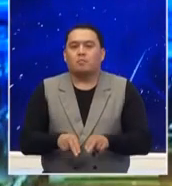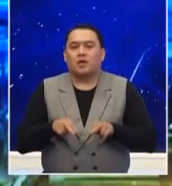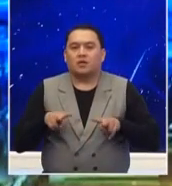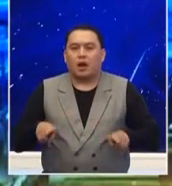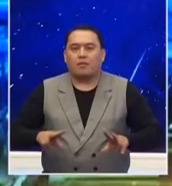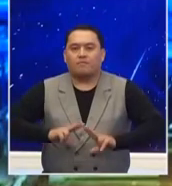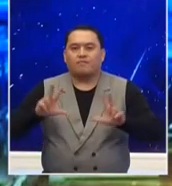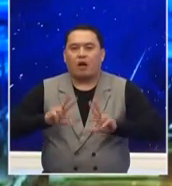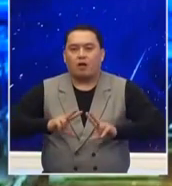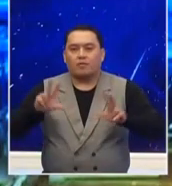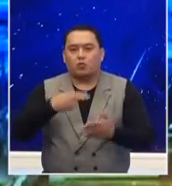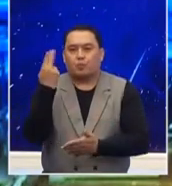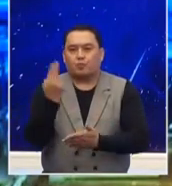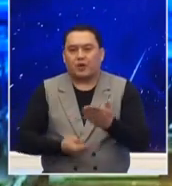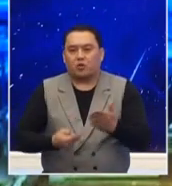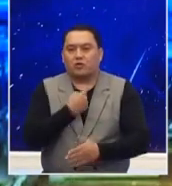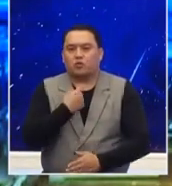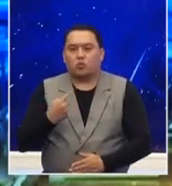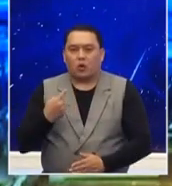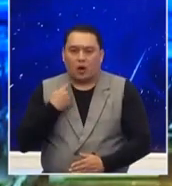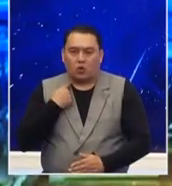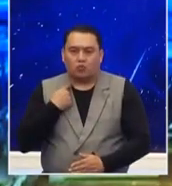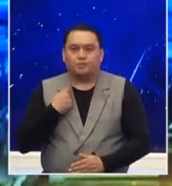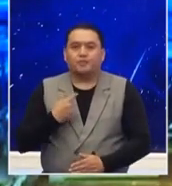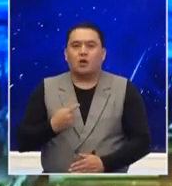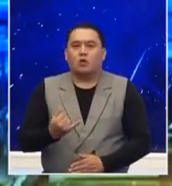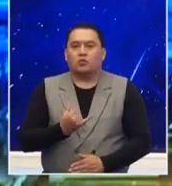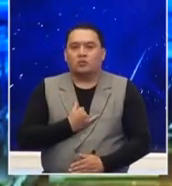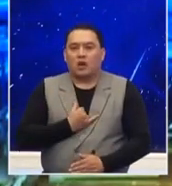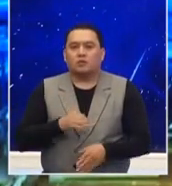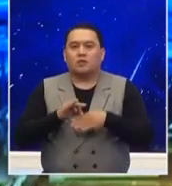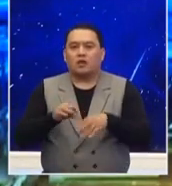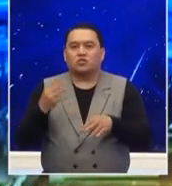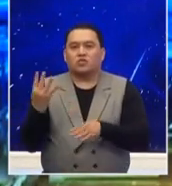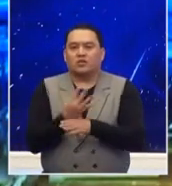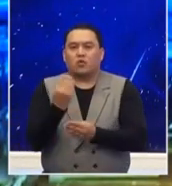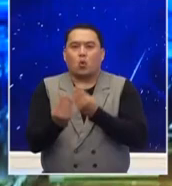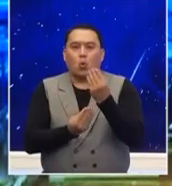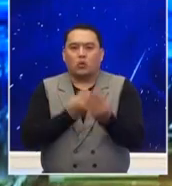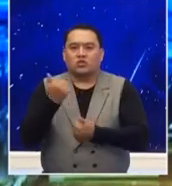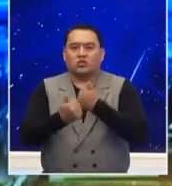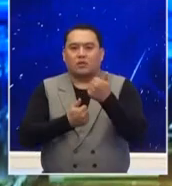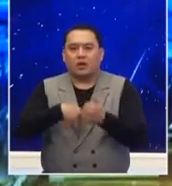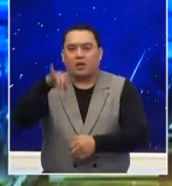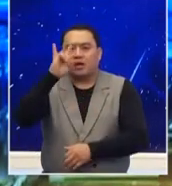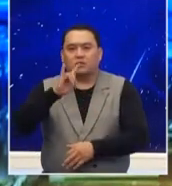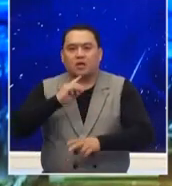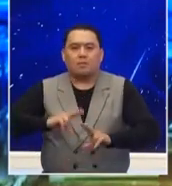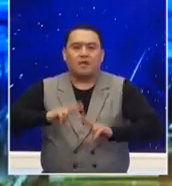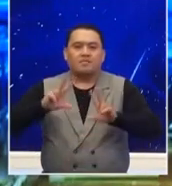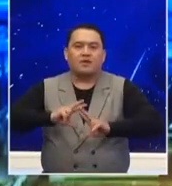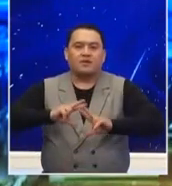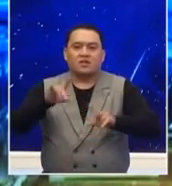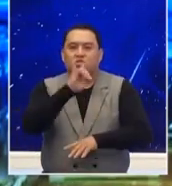Петропавловские волейболистки уступили победу Талдыкурганскому клубу ЖТСУ. Матч проходил в рамках 4-го игрового дня чемпионата